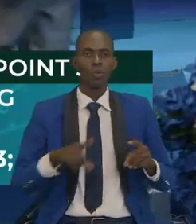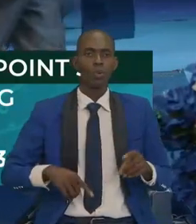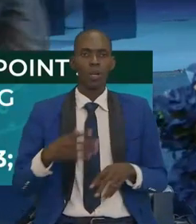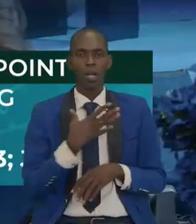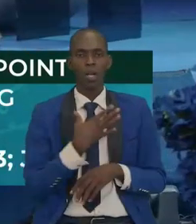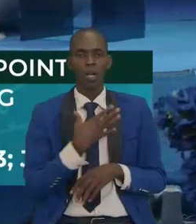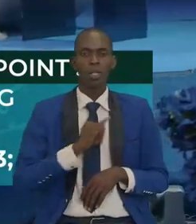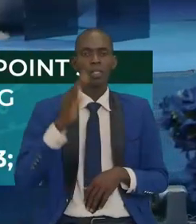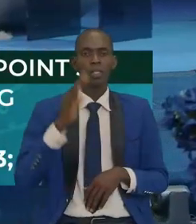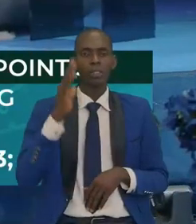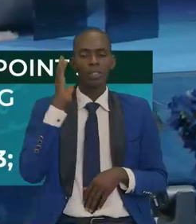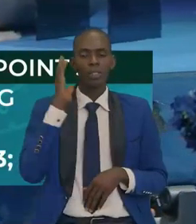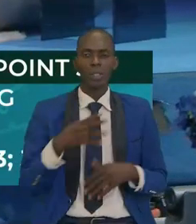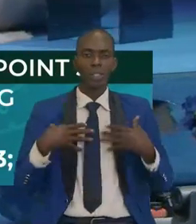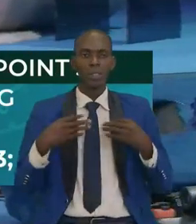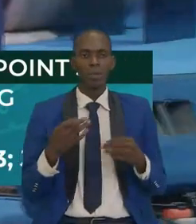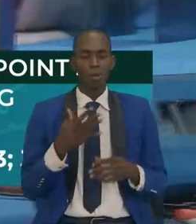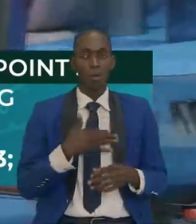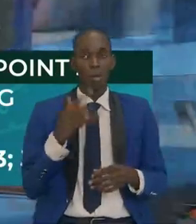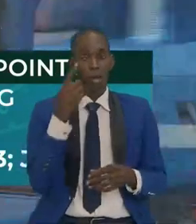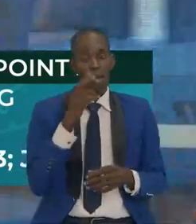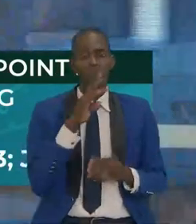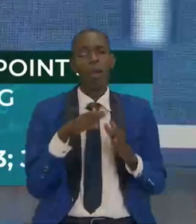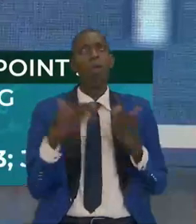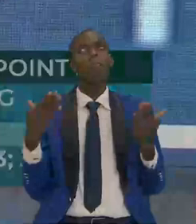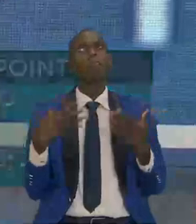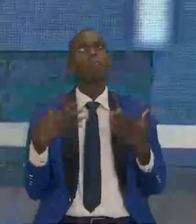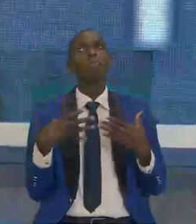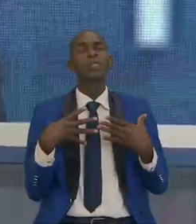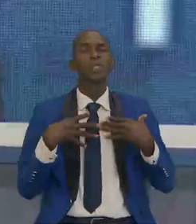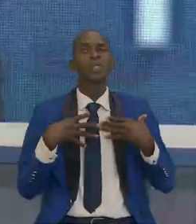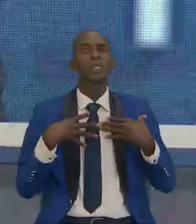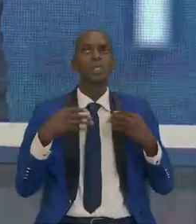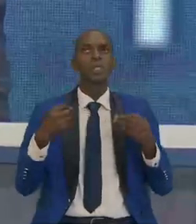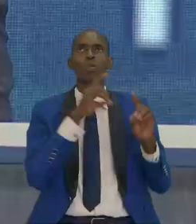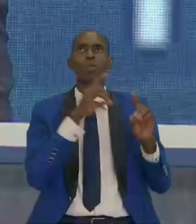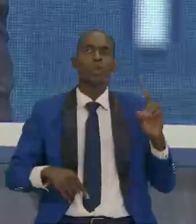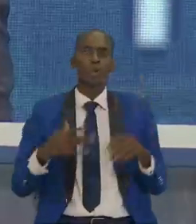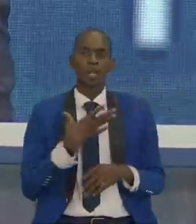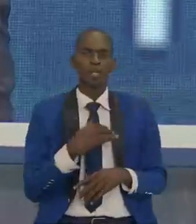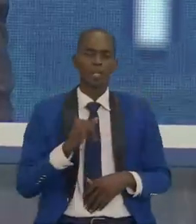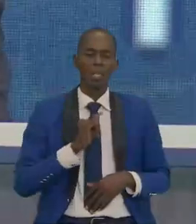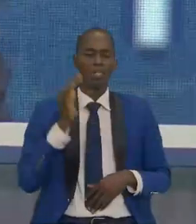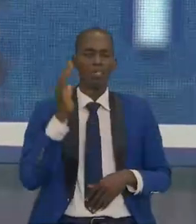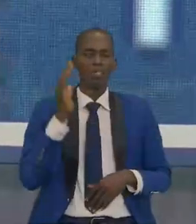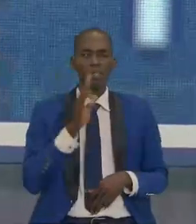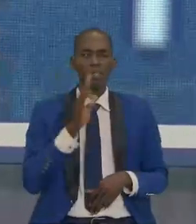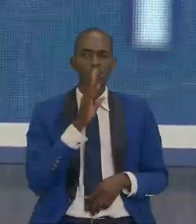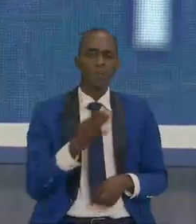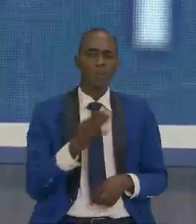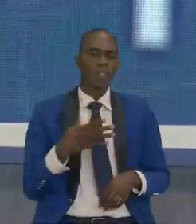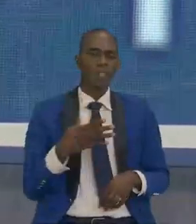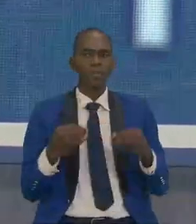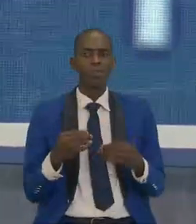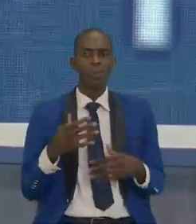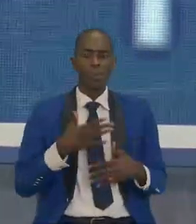Guéris-moi, Éternel, et je serai guéri. Mes yeux sont ouverts. Guéris-moi et je